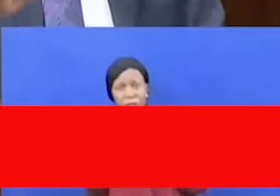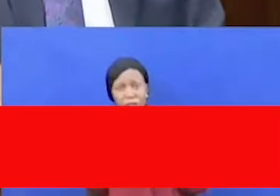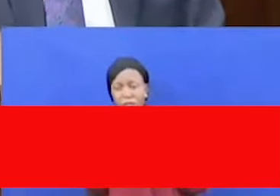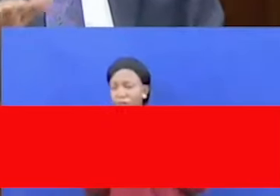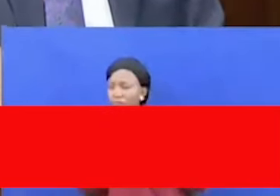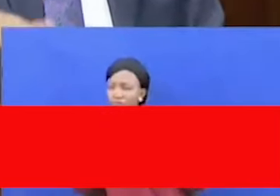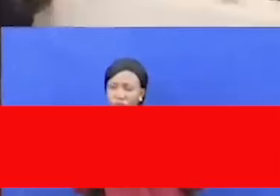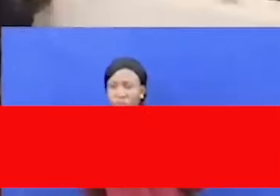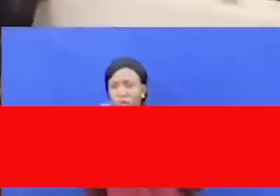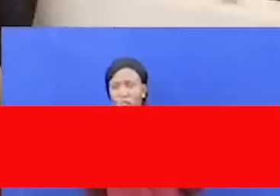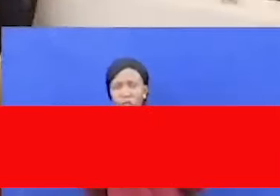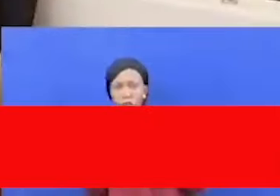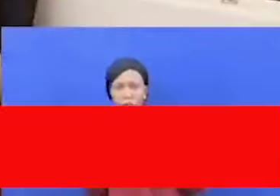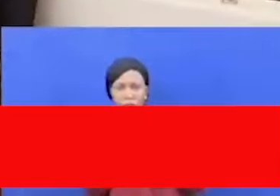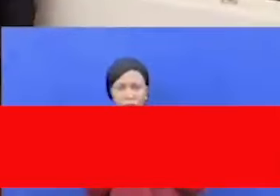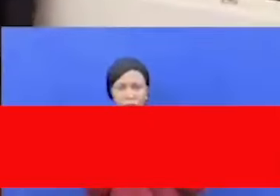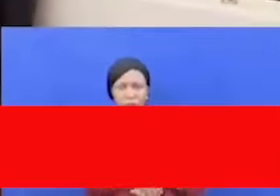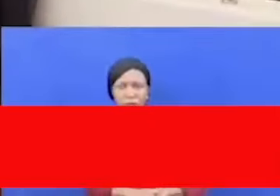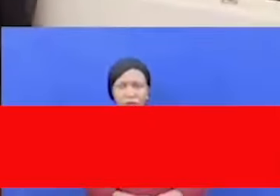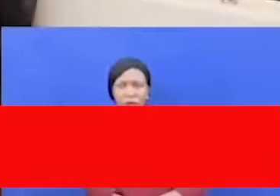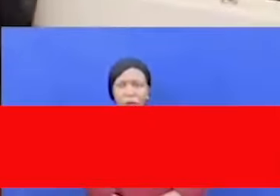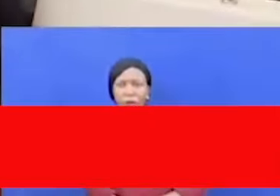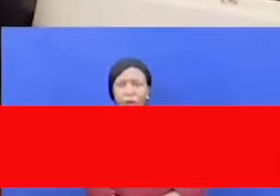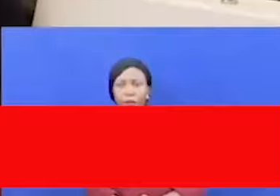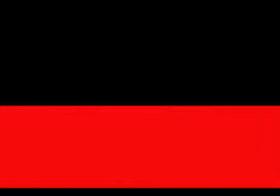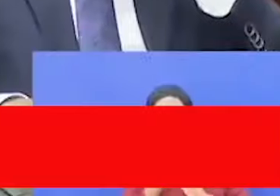kabisa. Na kushukuru